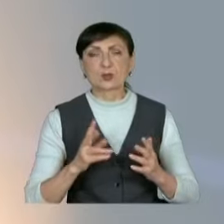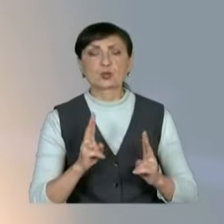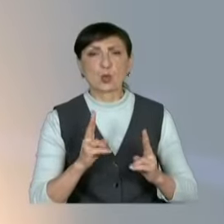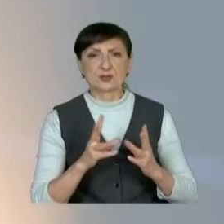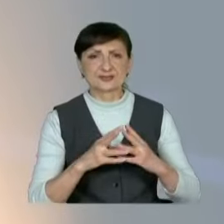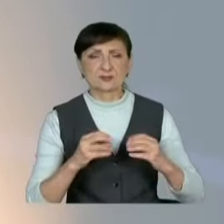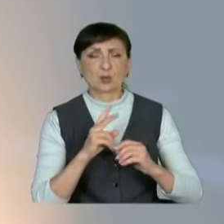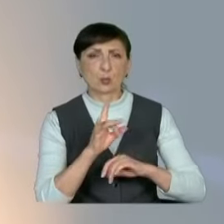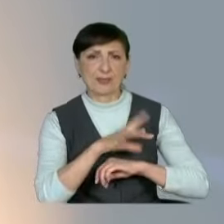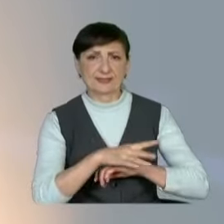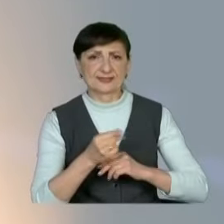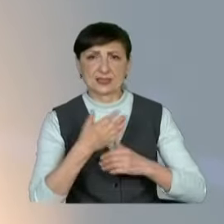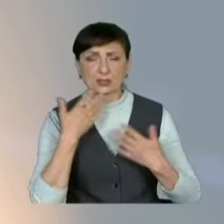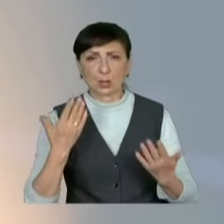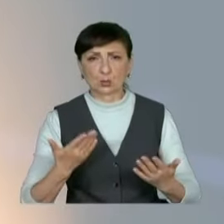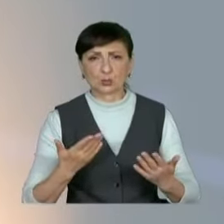низкие населения.